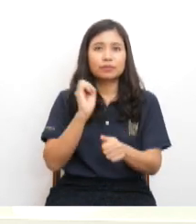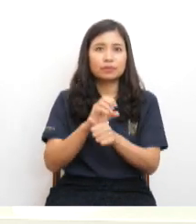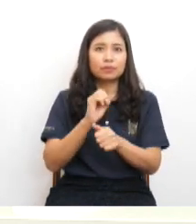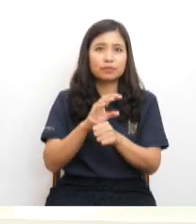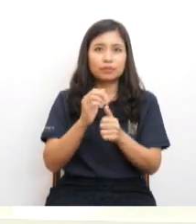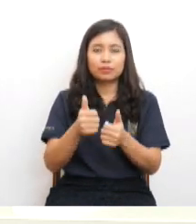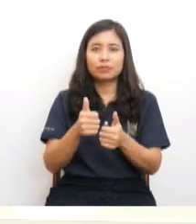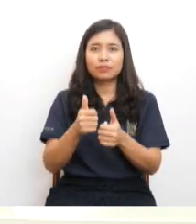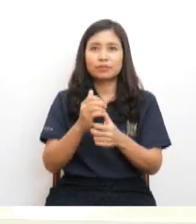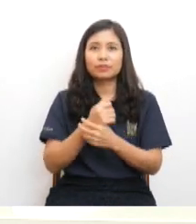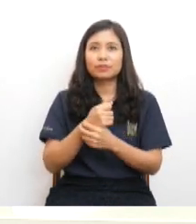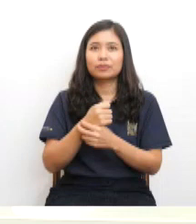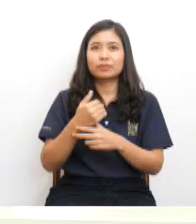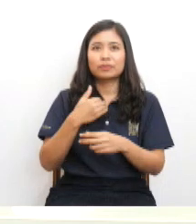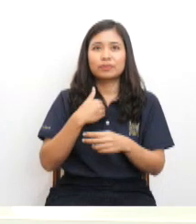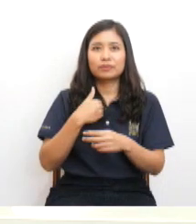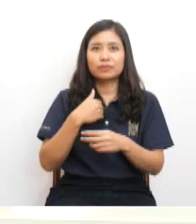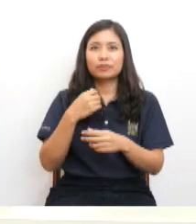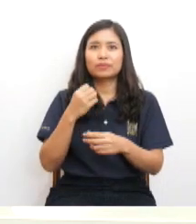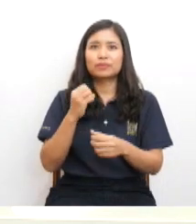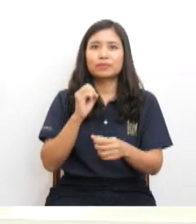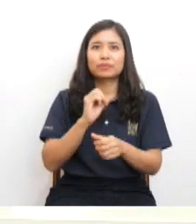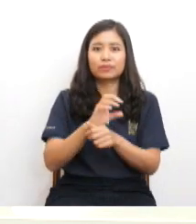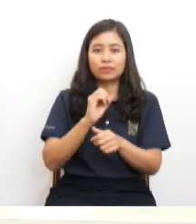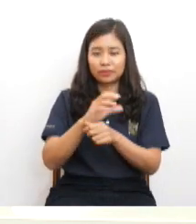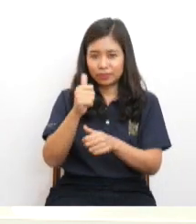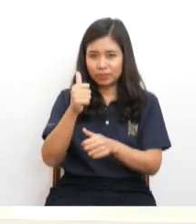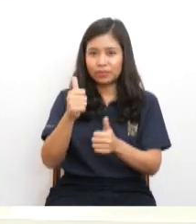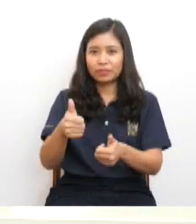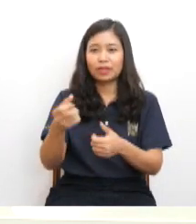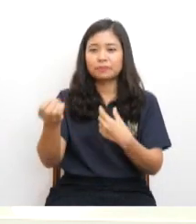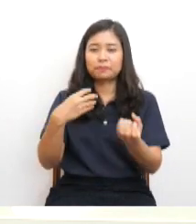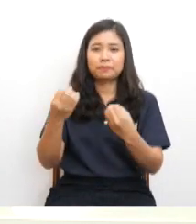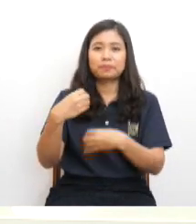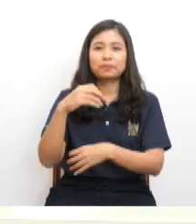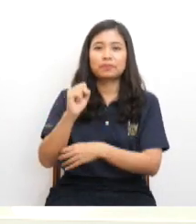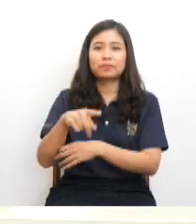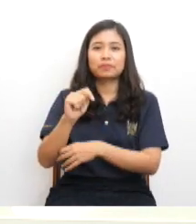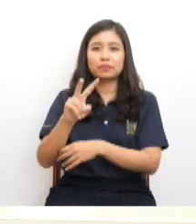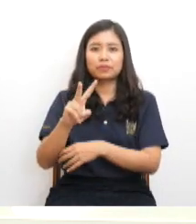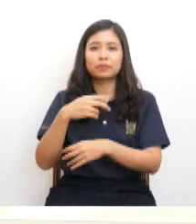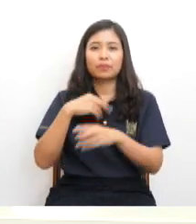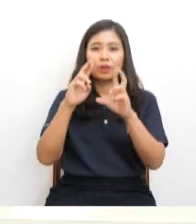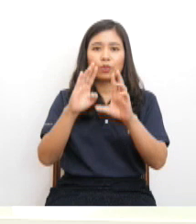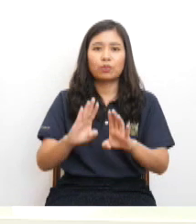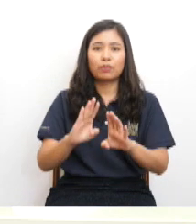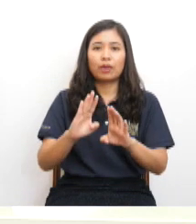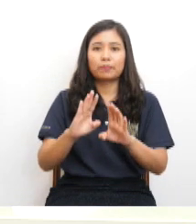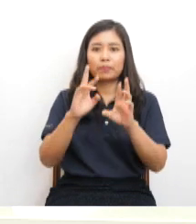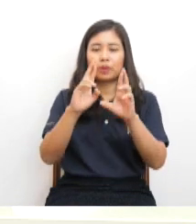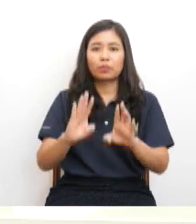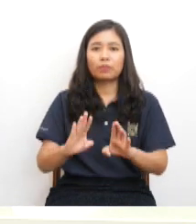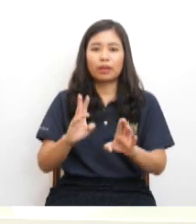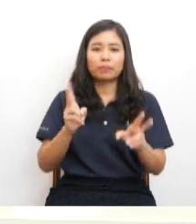แล้วก็รายงานมาที่สปท.นะครับเพื่อจะได้ทราบว่าในรูปแบบการจัดการเรียนผมก็คิด